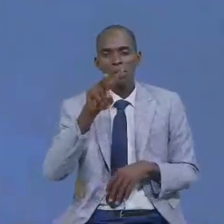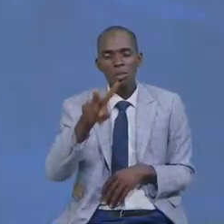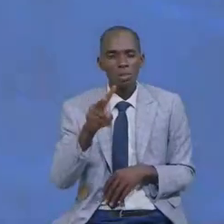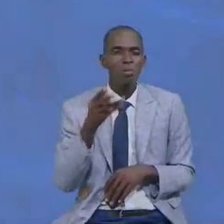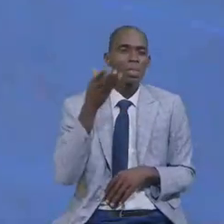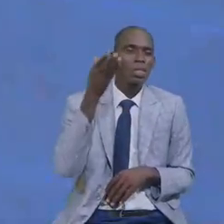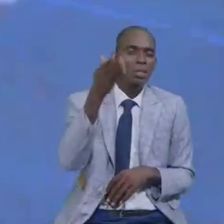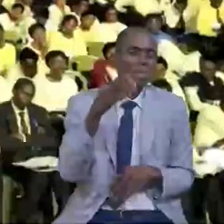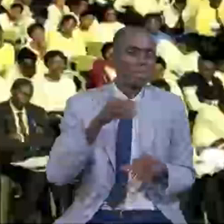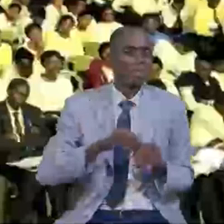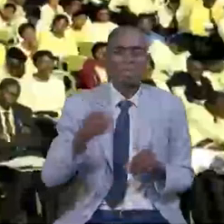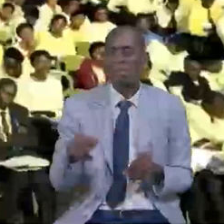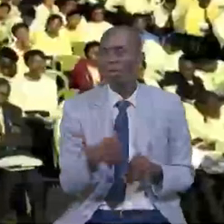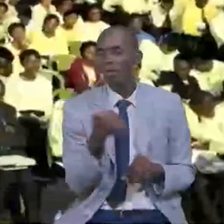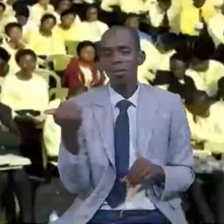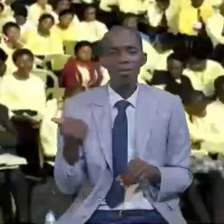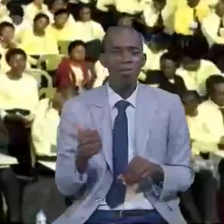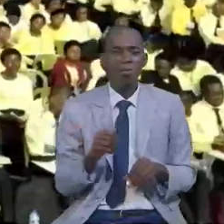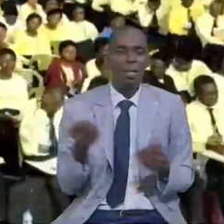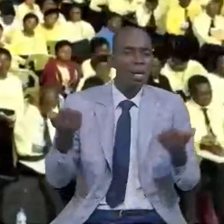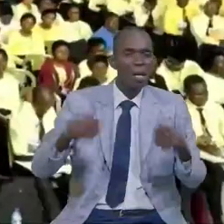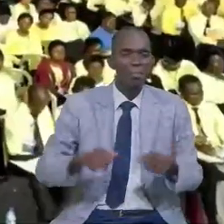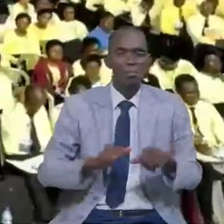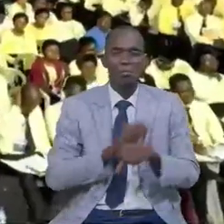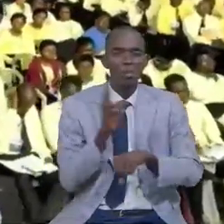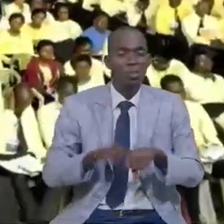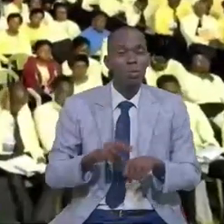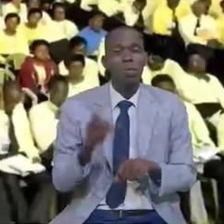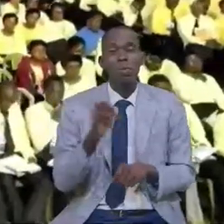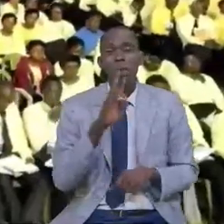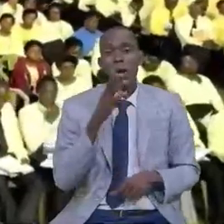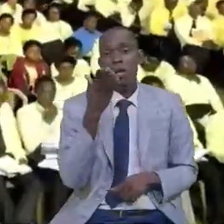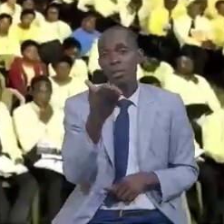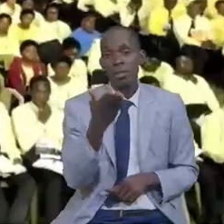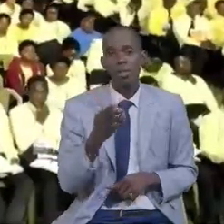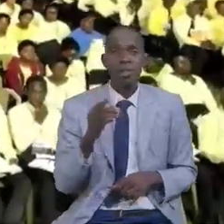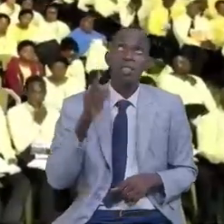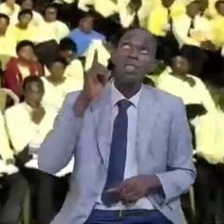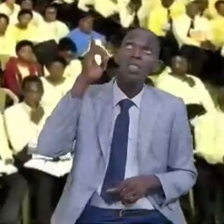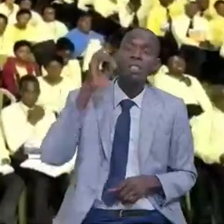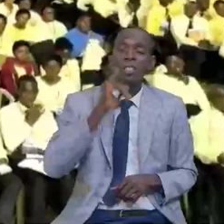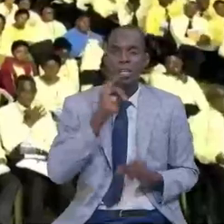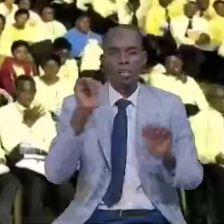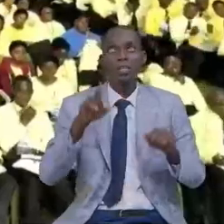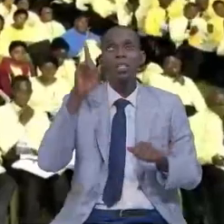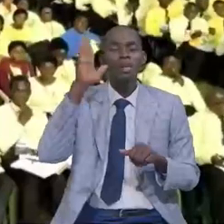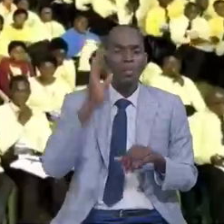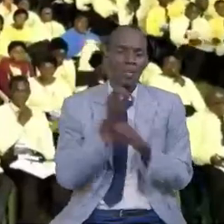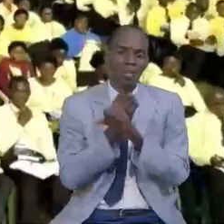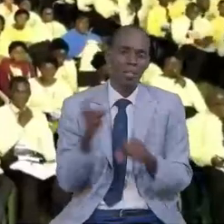dans n'importe quelle nation, là vous êtes, qui, il est capable et il va te sauver.